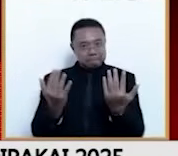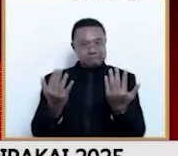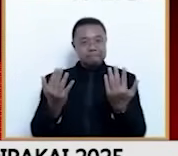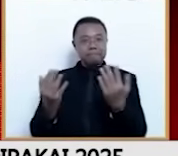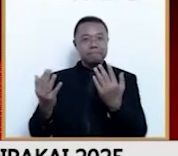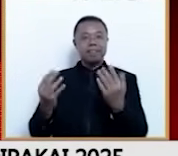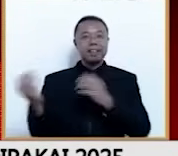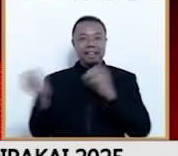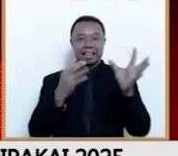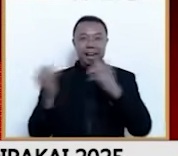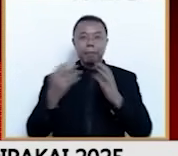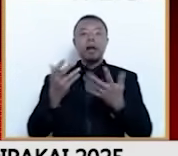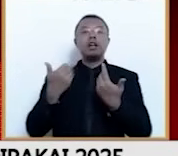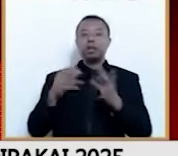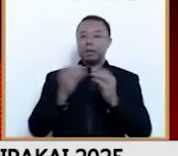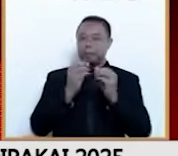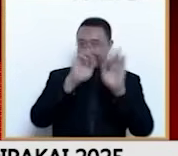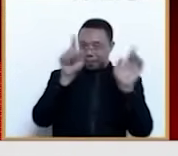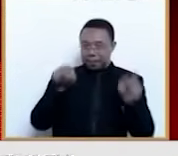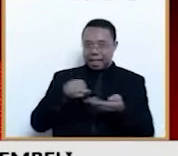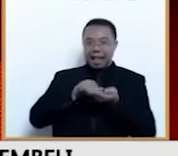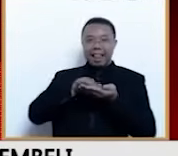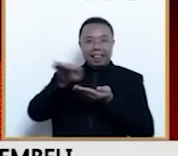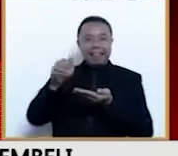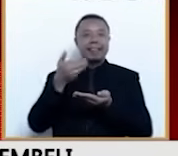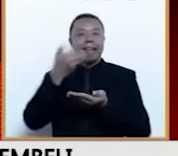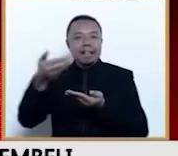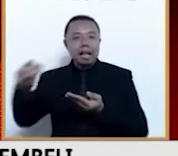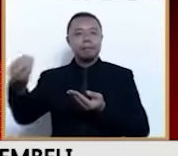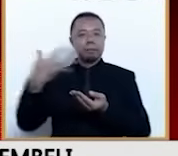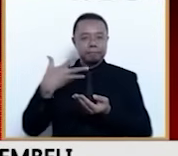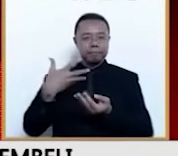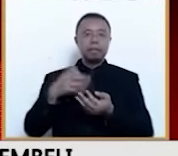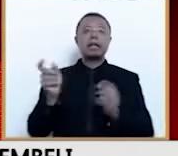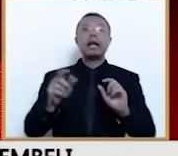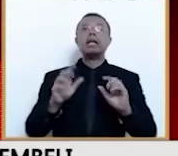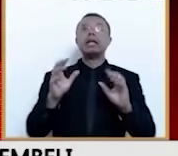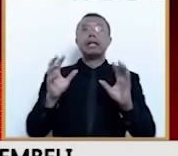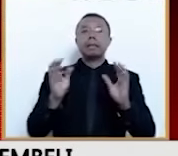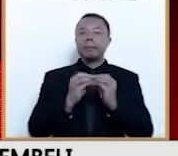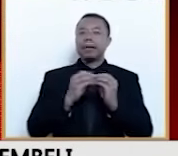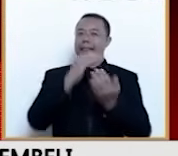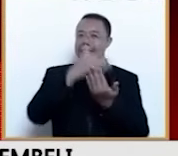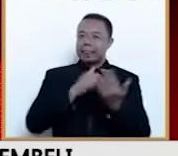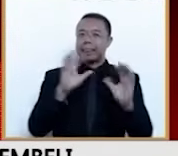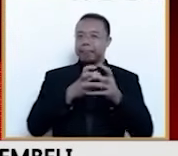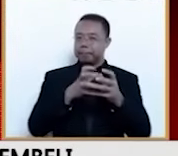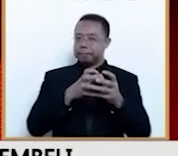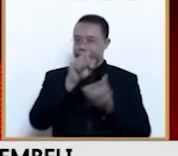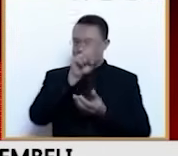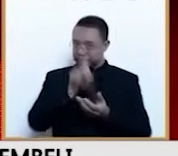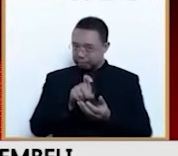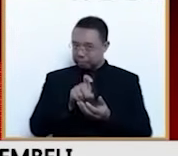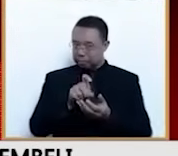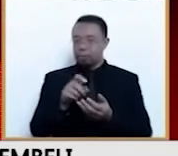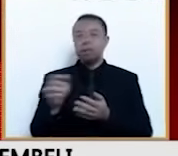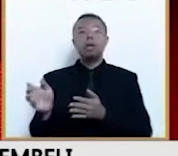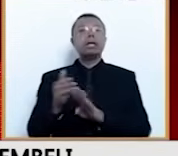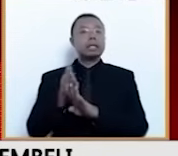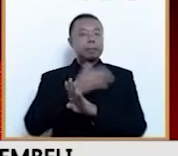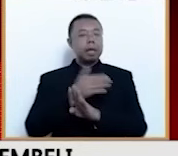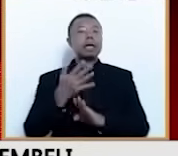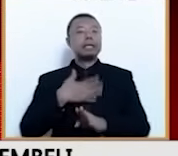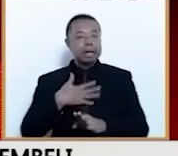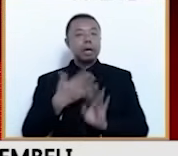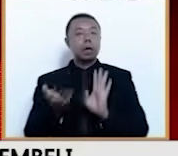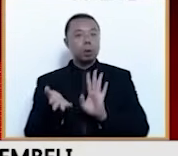menjawab pertanyaan yang telah dibuat oleh tim panelis yang dibentuk oleh KPU DKI Jakarta. Dan sebelumnya juga